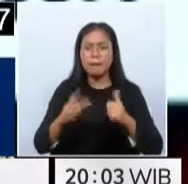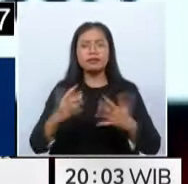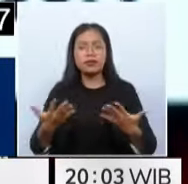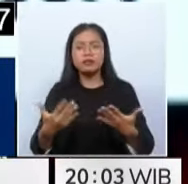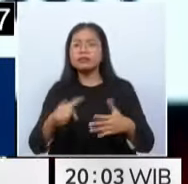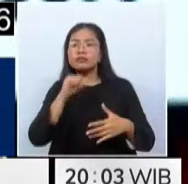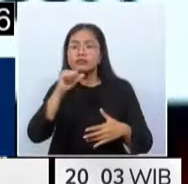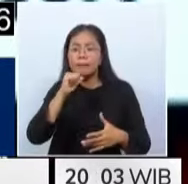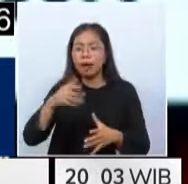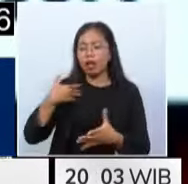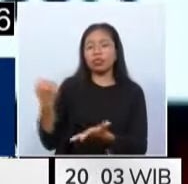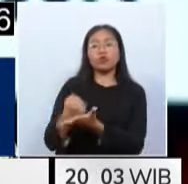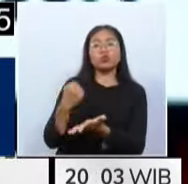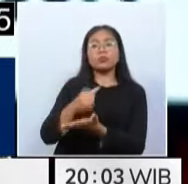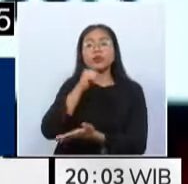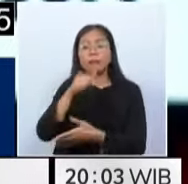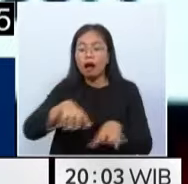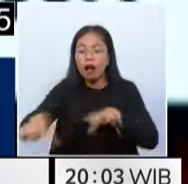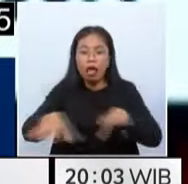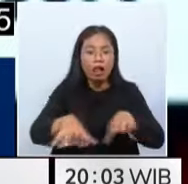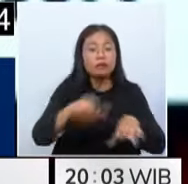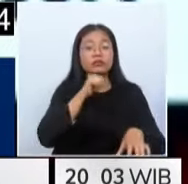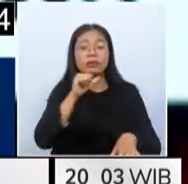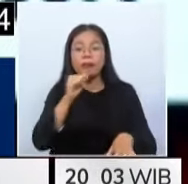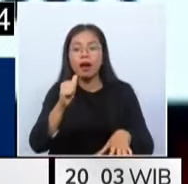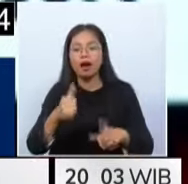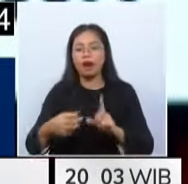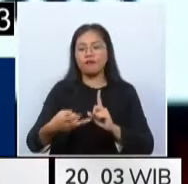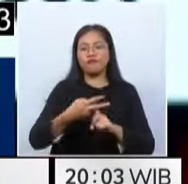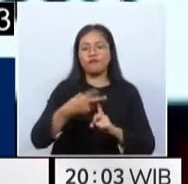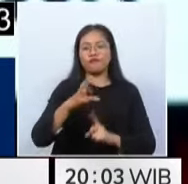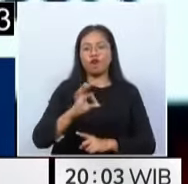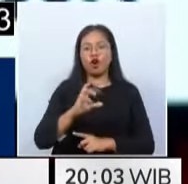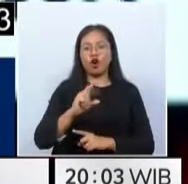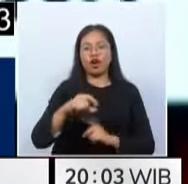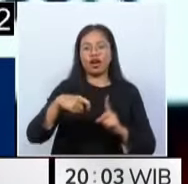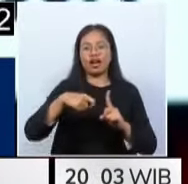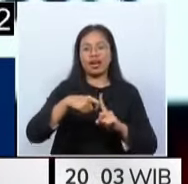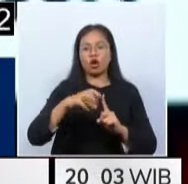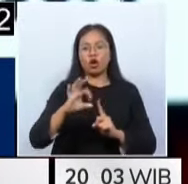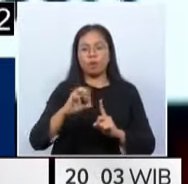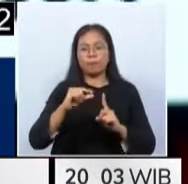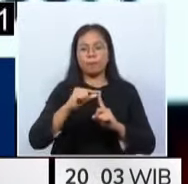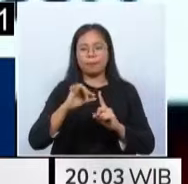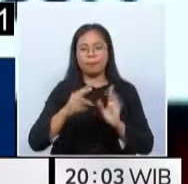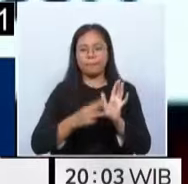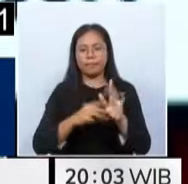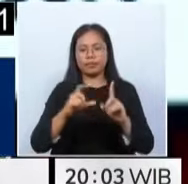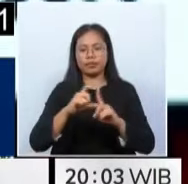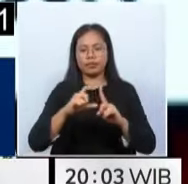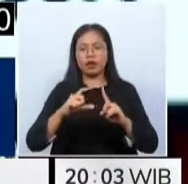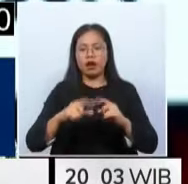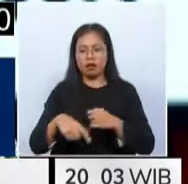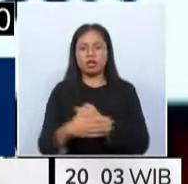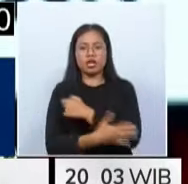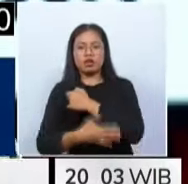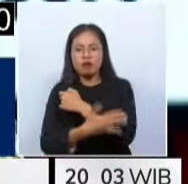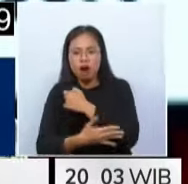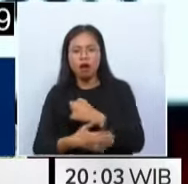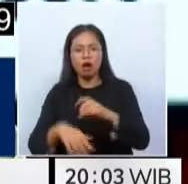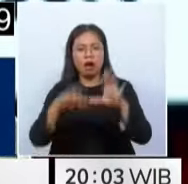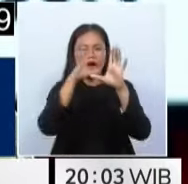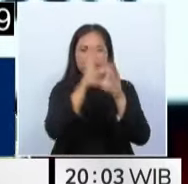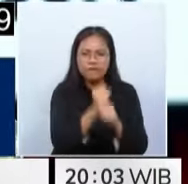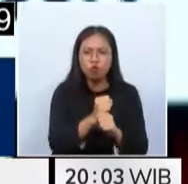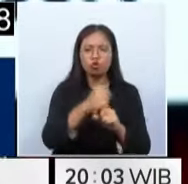Mereka pelaksana di daerah forom P kita tidak pernah membiarkan situasi negara diurus oleh pusat saja kita